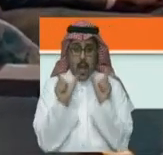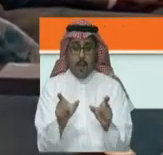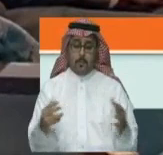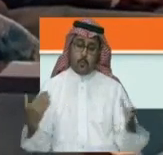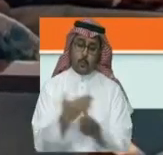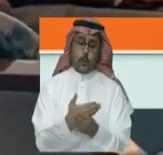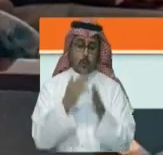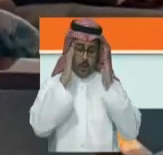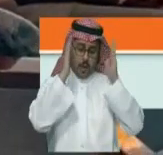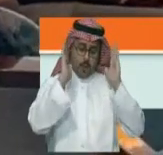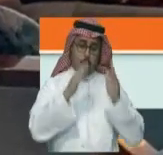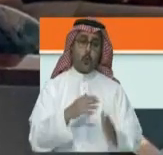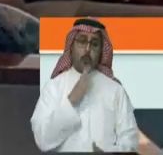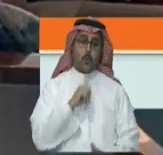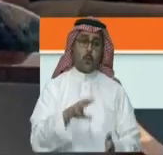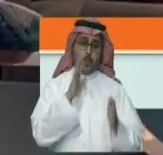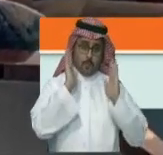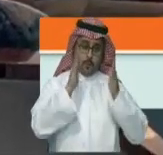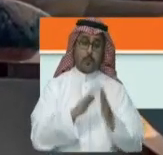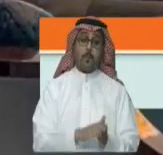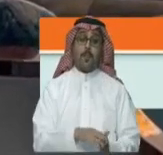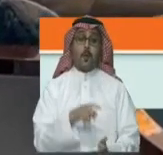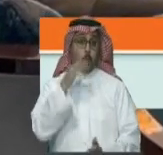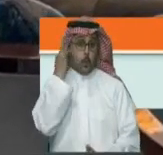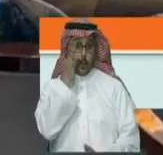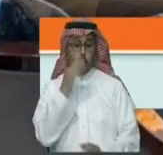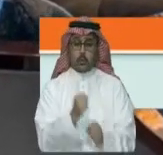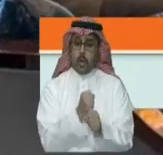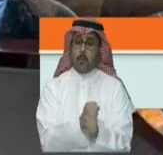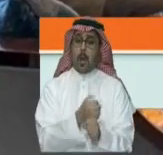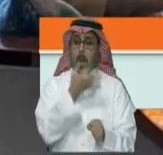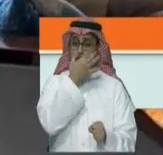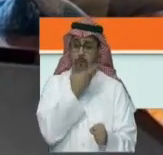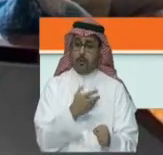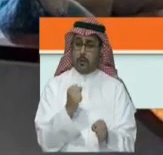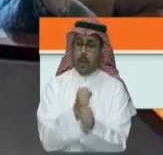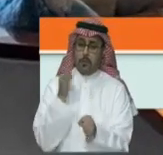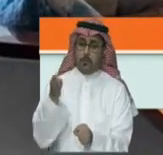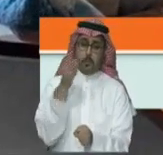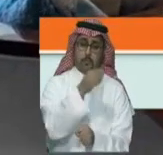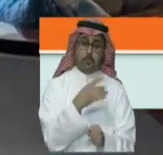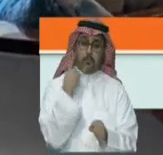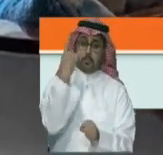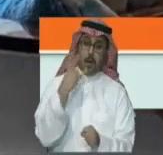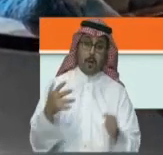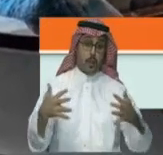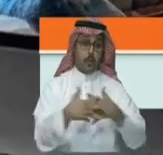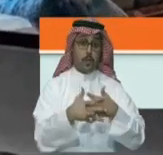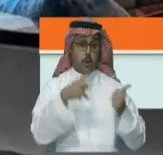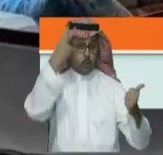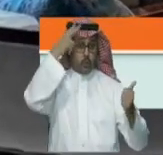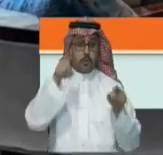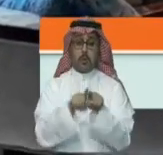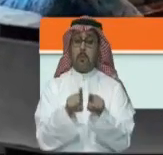عن تقدير المملكة للجهود التي تبذلها تونس على الصعيد العربي والإفريقي مشددا على روابط التعاون التي تجمع